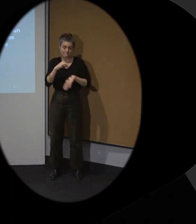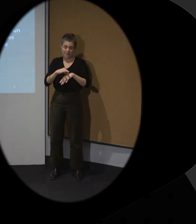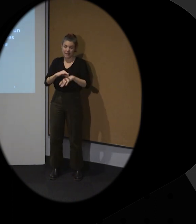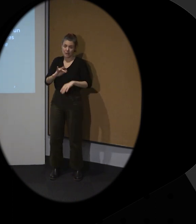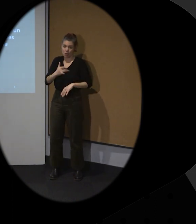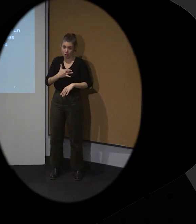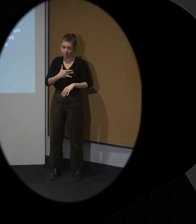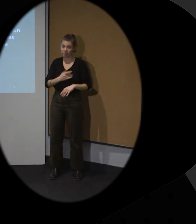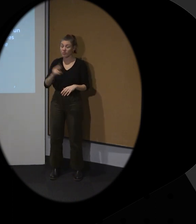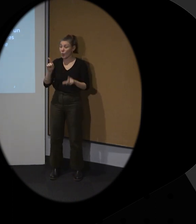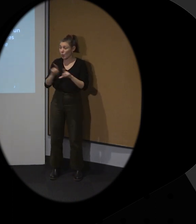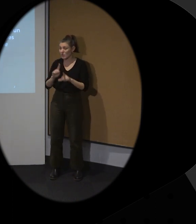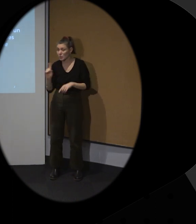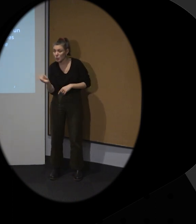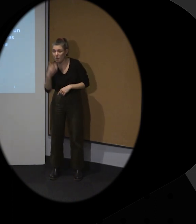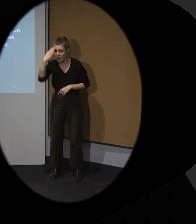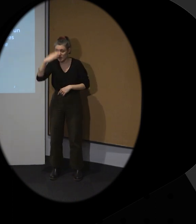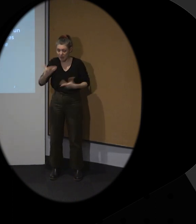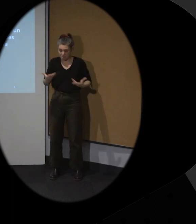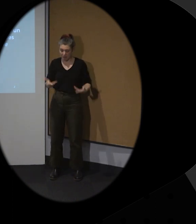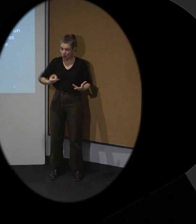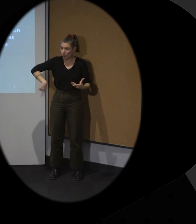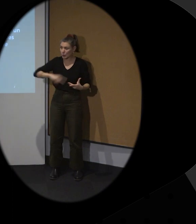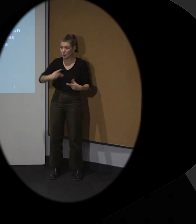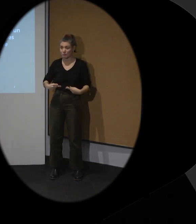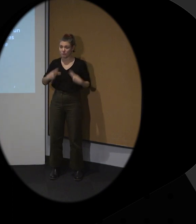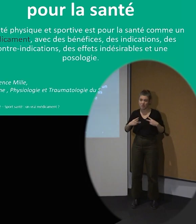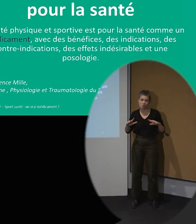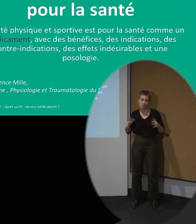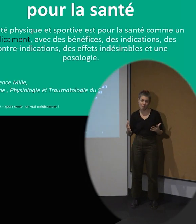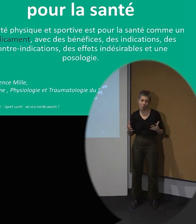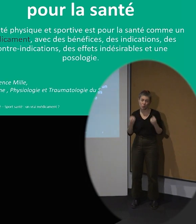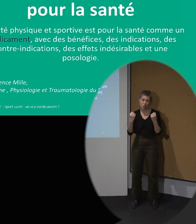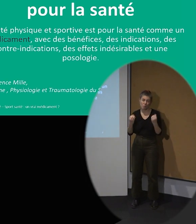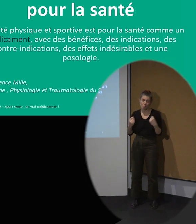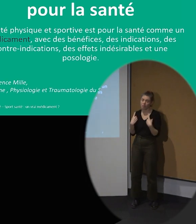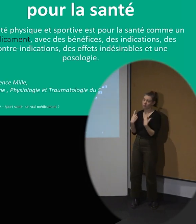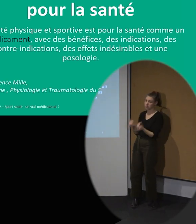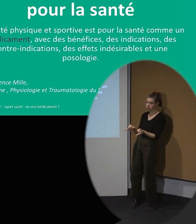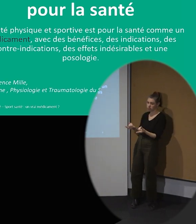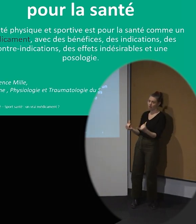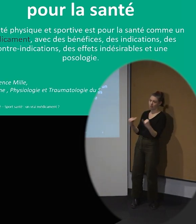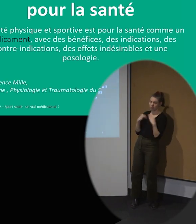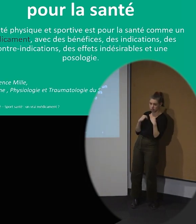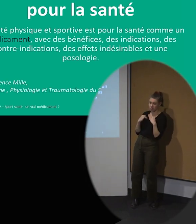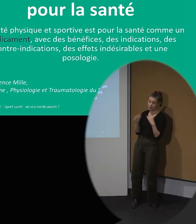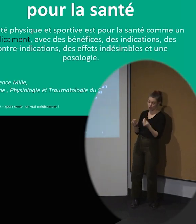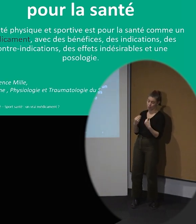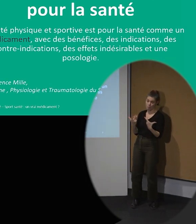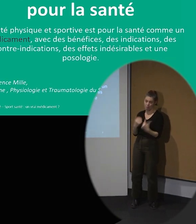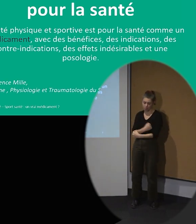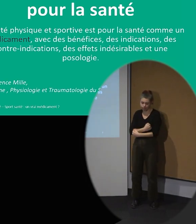vie moderne est favorable à la sédentarité, le surpoids,